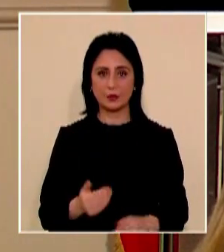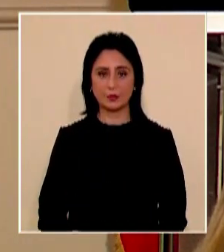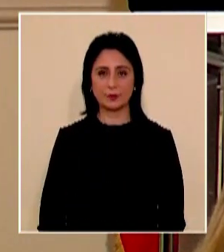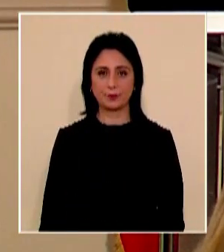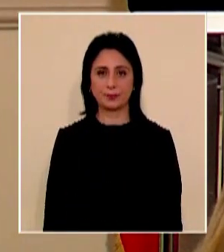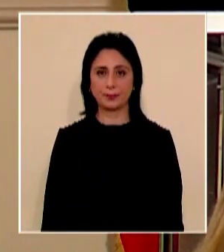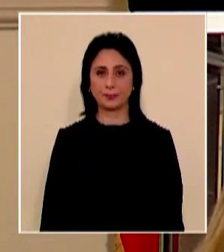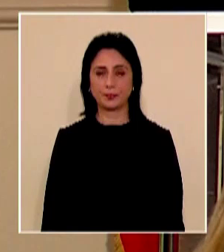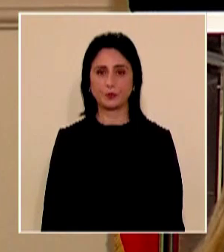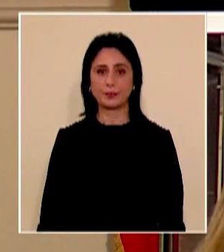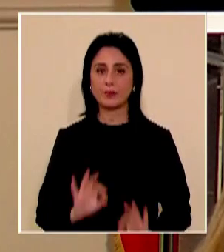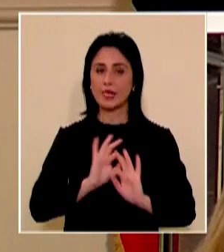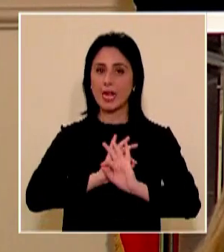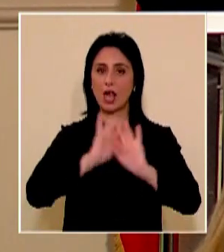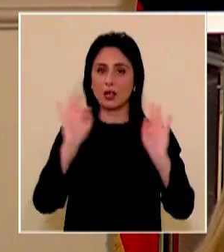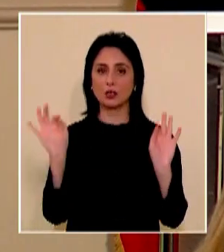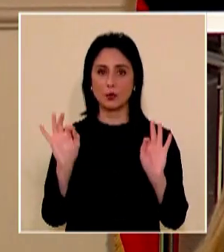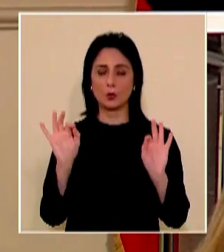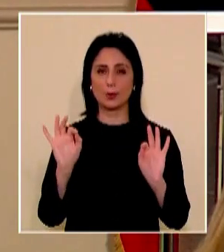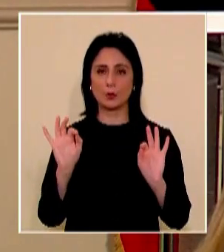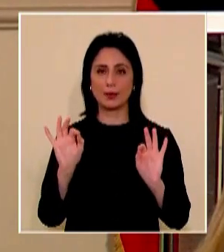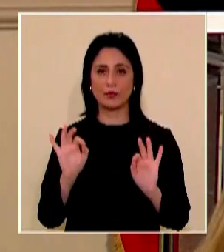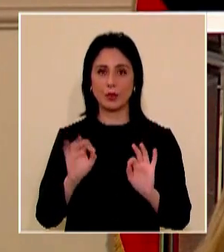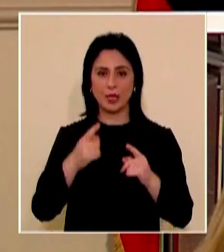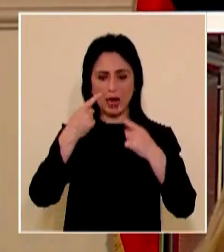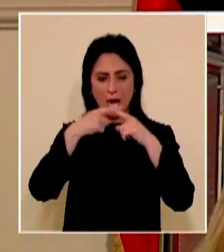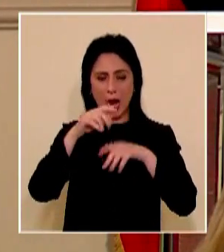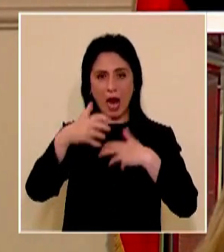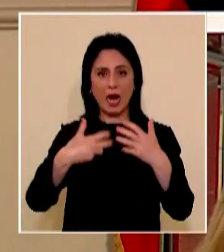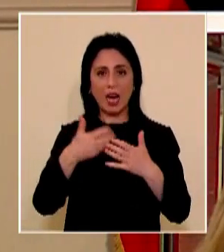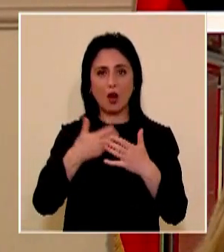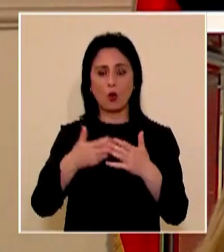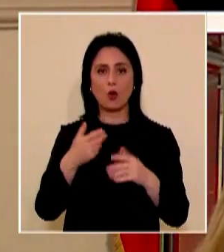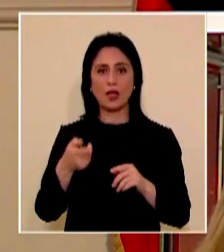wspaniałe odkrycia misji archeologicznej